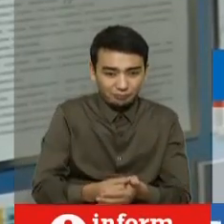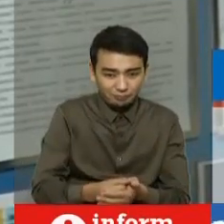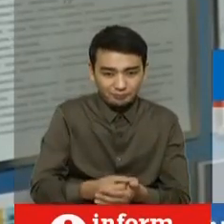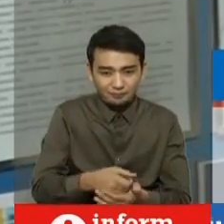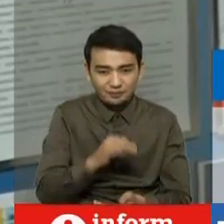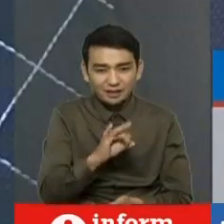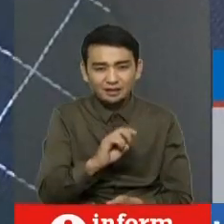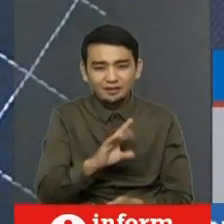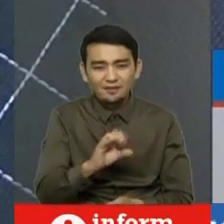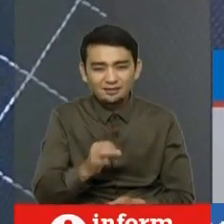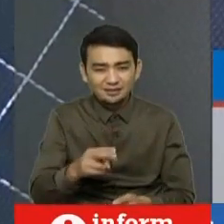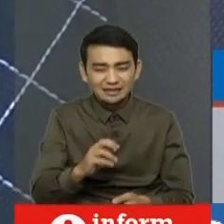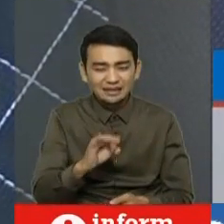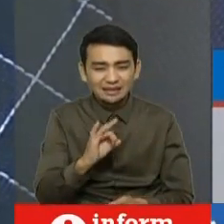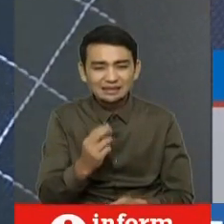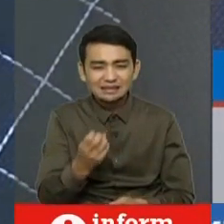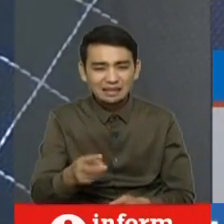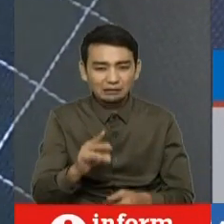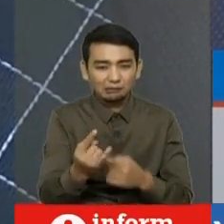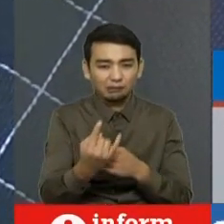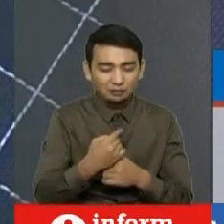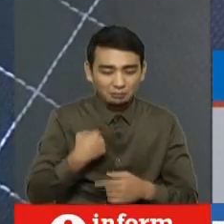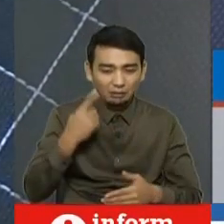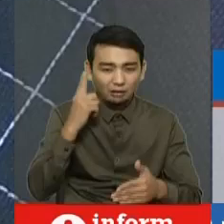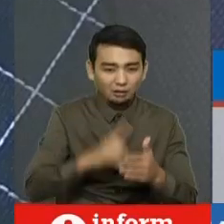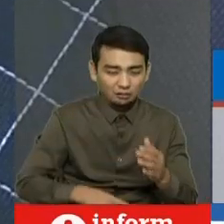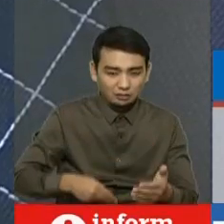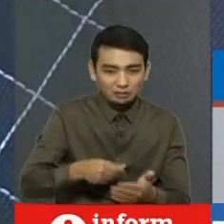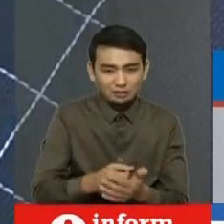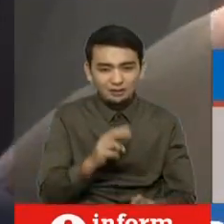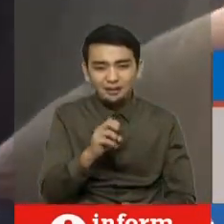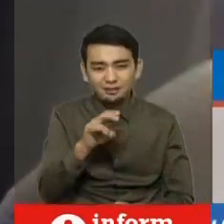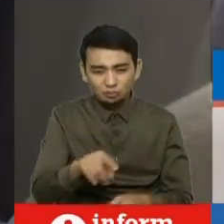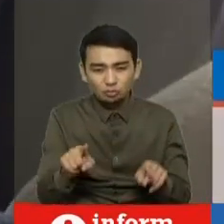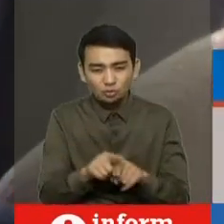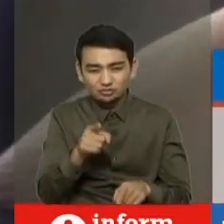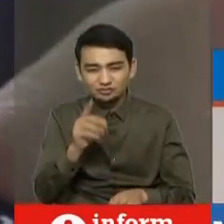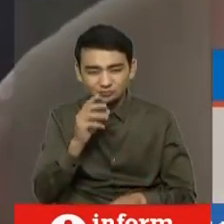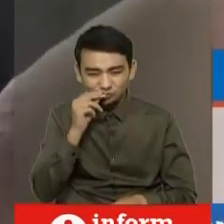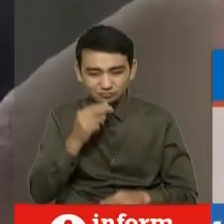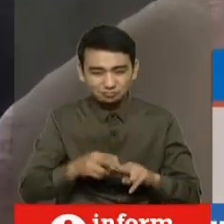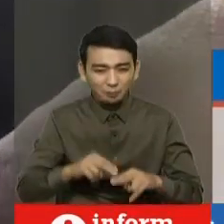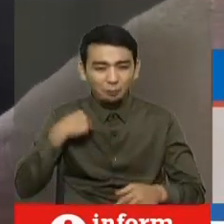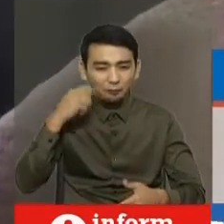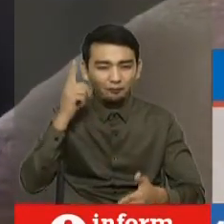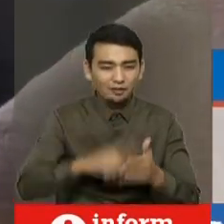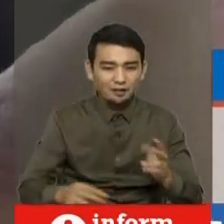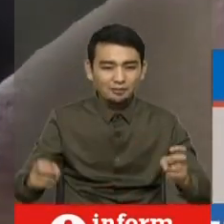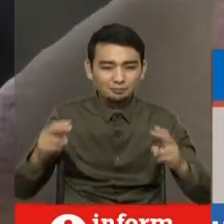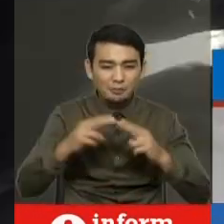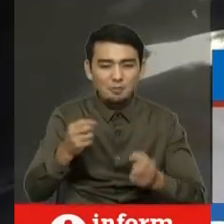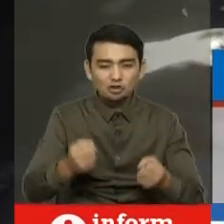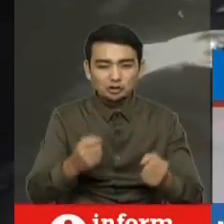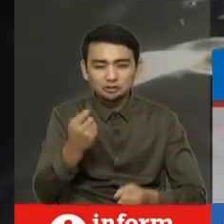в инвестиционные проекты. Канат Досмуханов попадался на удочку аферистов, которые завлекали финансовую пирамиду, обещая машины по сниженным